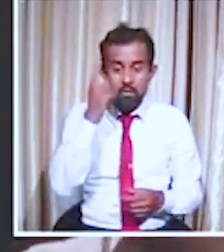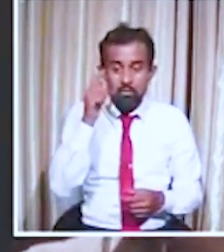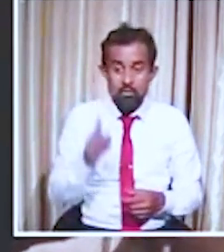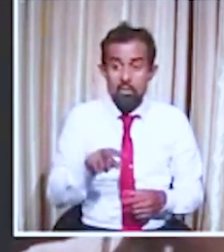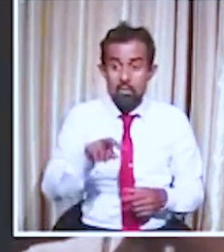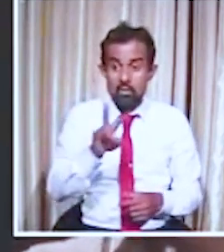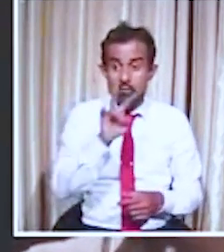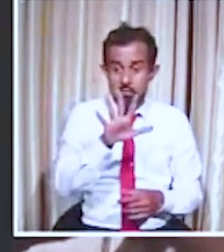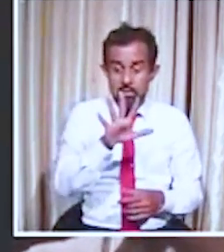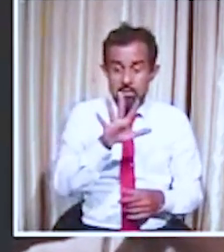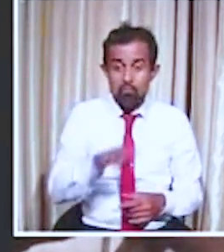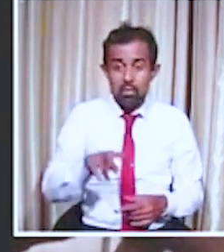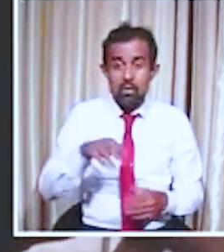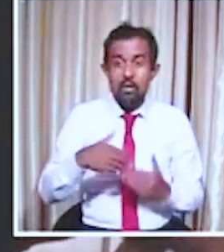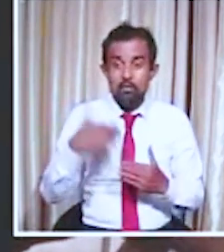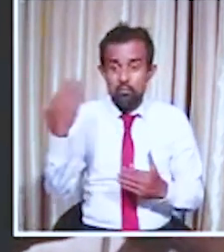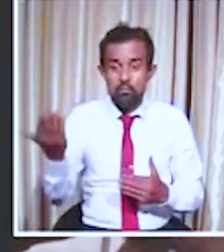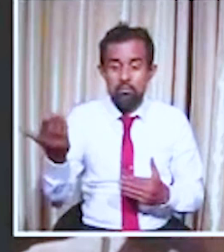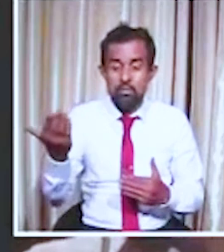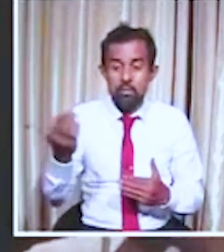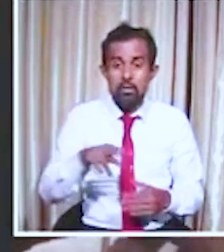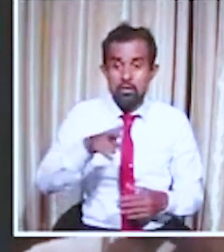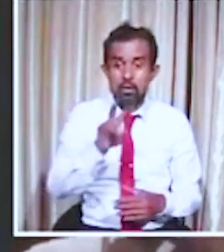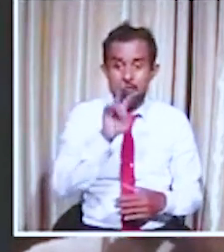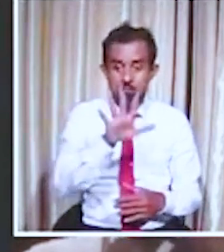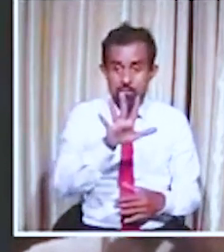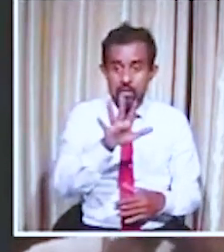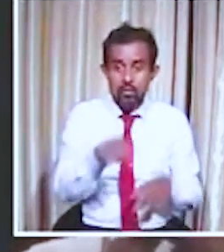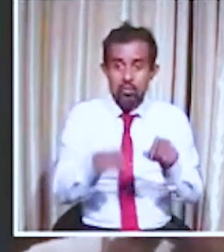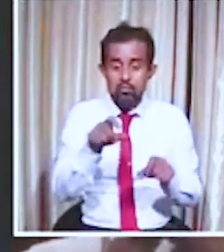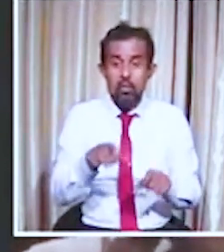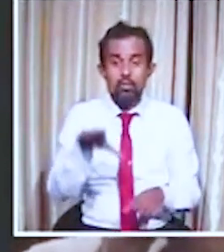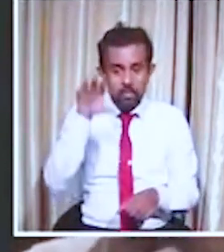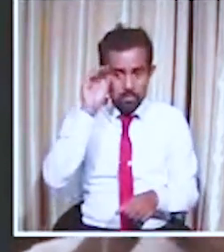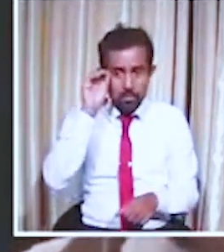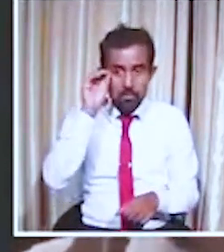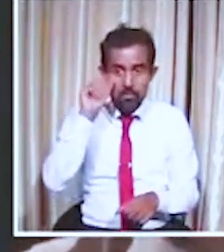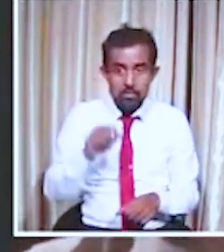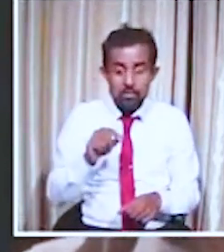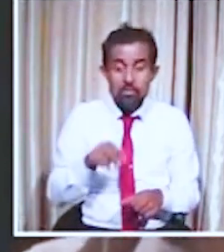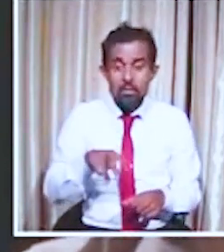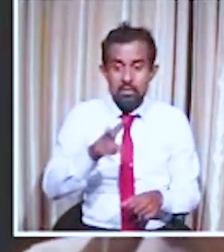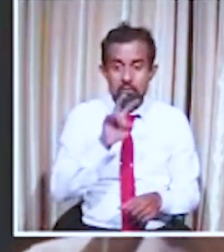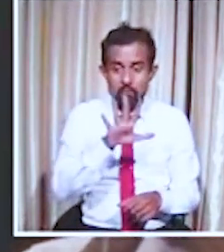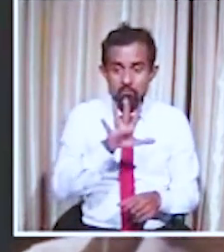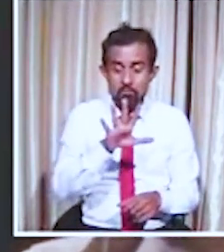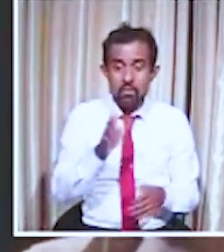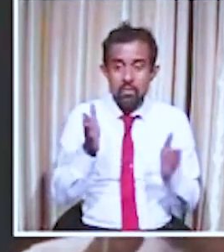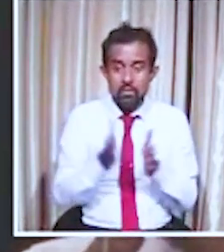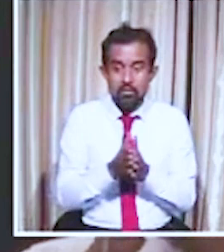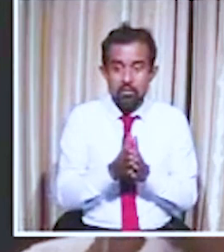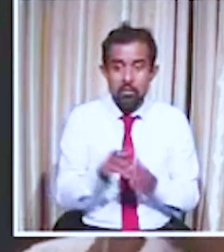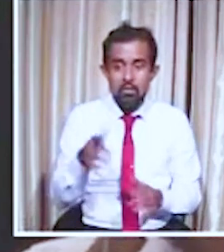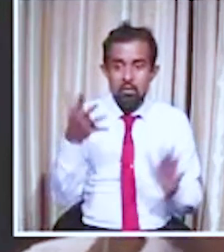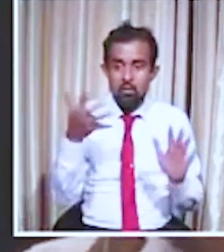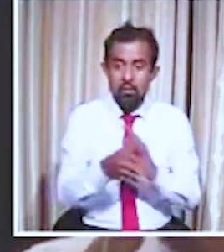கௌரவத்தை பாதுகாக்க வேண்டிய பொறுப்பு இந்த 225 பேருக்கும் இருக்கிறது. யாராவது தவறளிக்கிறார்களா, யாராவது ஊழல் புரிகிறார்களா,